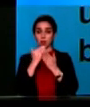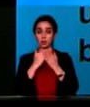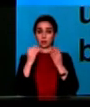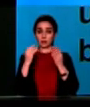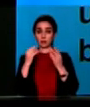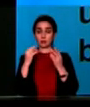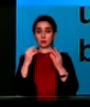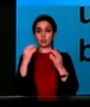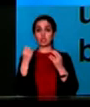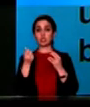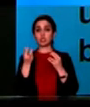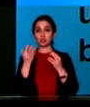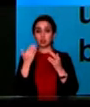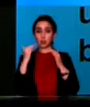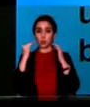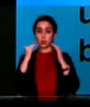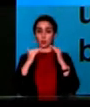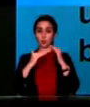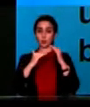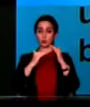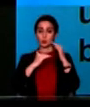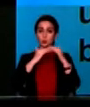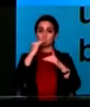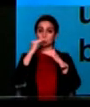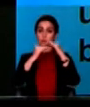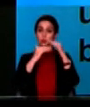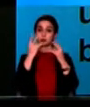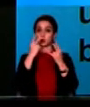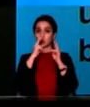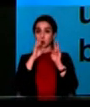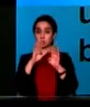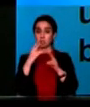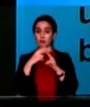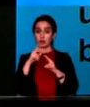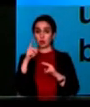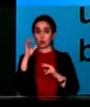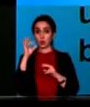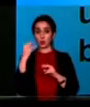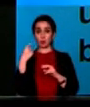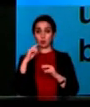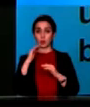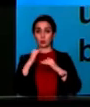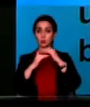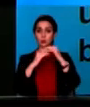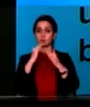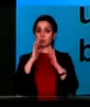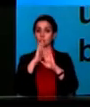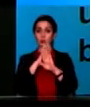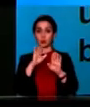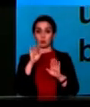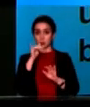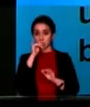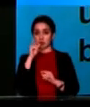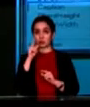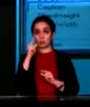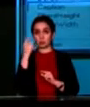ekranga nechta ustun bo'lib chiqishini ko'rsatadi. Agar uning qiymati 0 bo'lsa, ro'yxat ustunlarga ega bo'lmaydi,